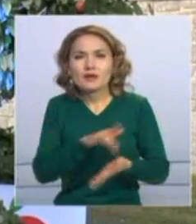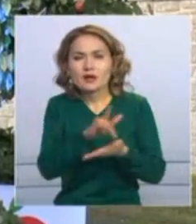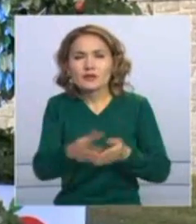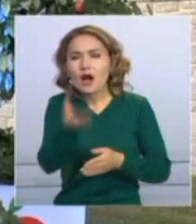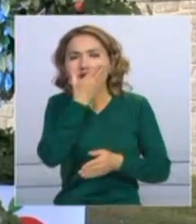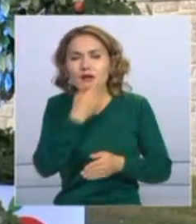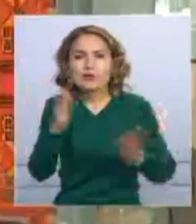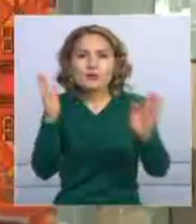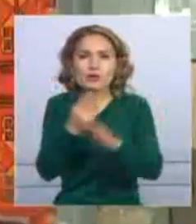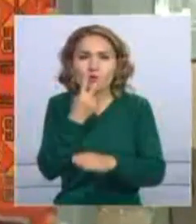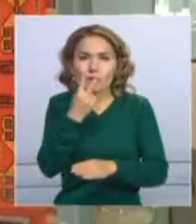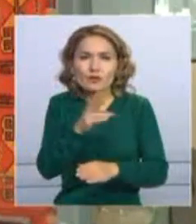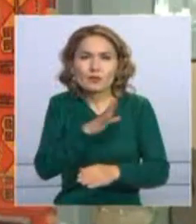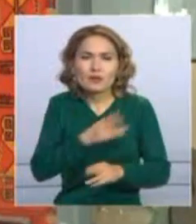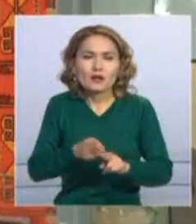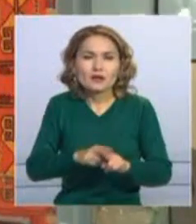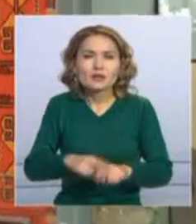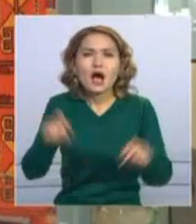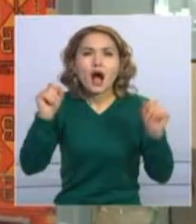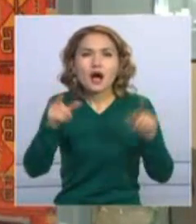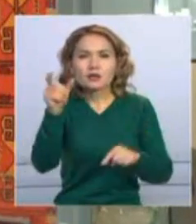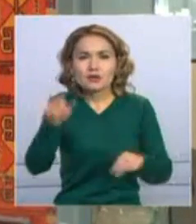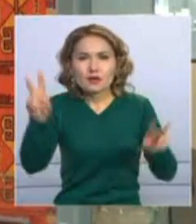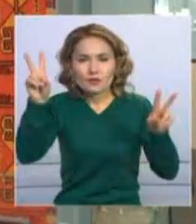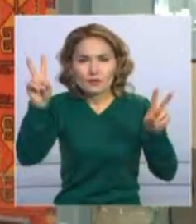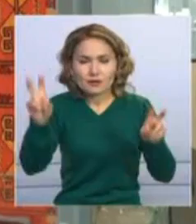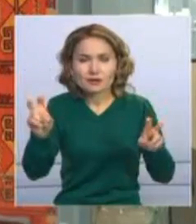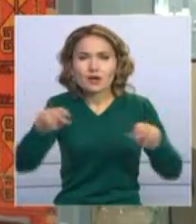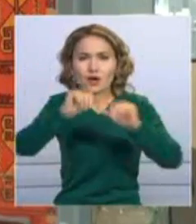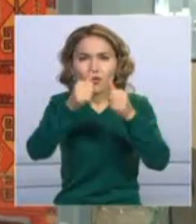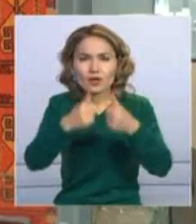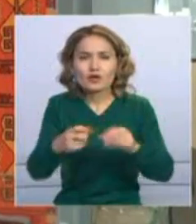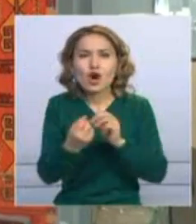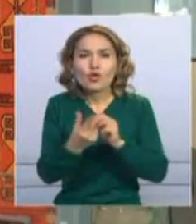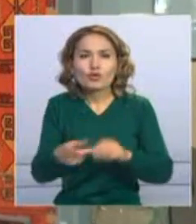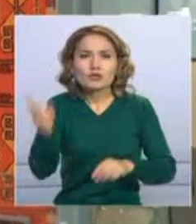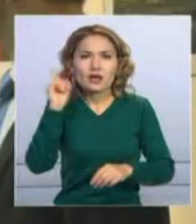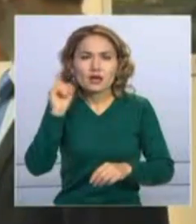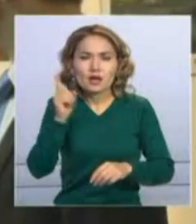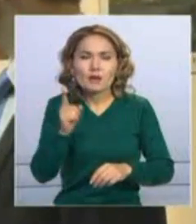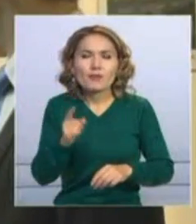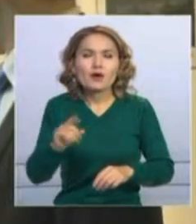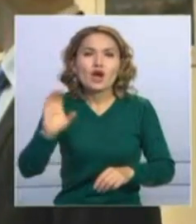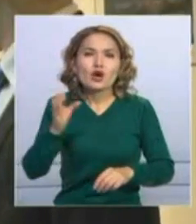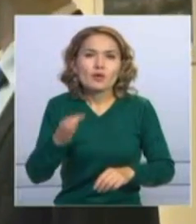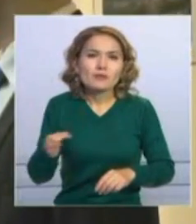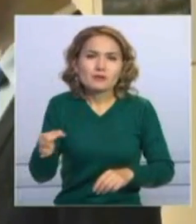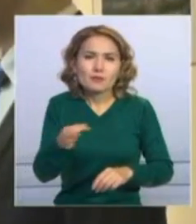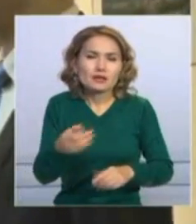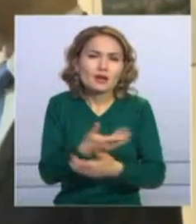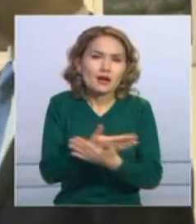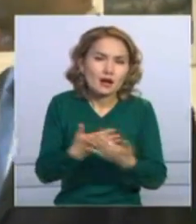табиғи ерекшеліктер айтылды. Әлемге әйгілі алтын адамның көшірмесі, 13-ші ғасырдың күміс монеталары мен қолөнер туындылары